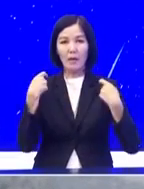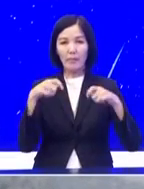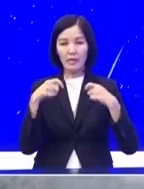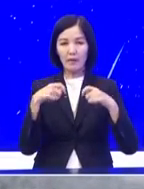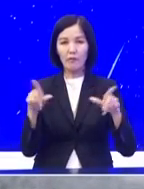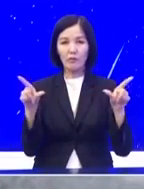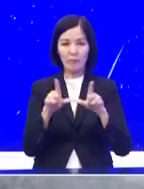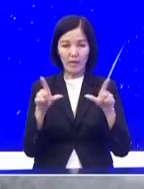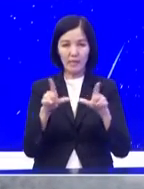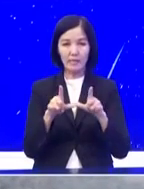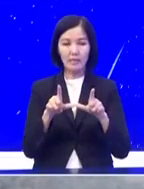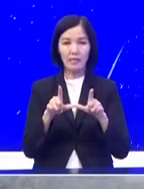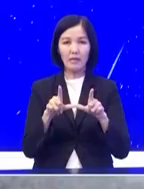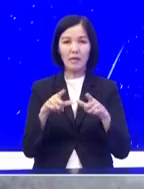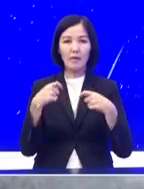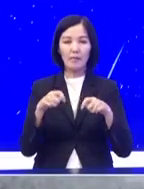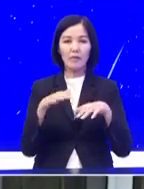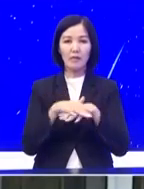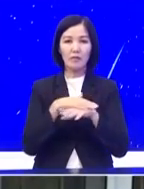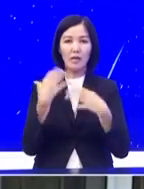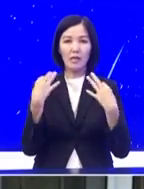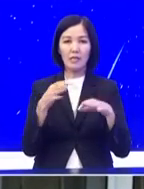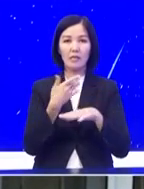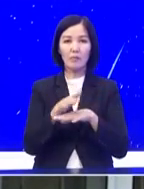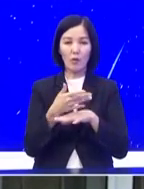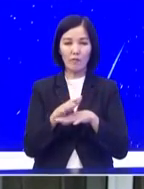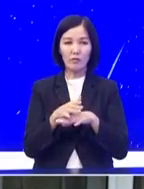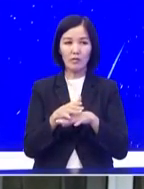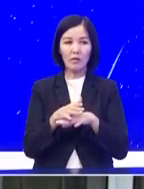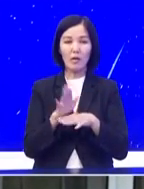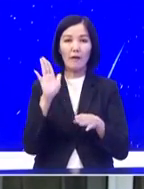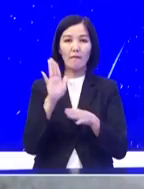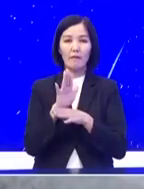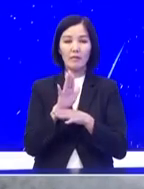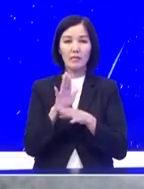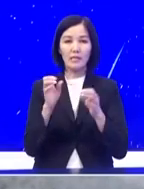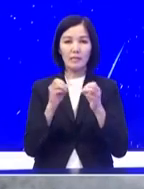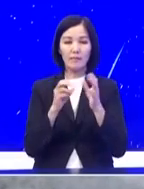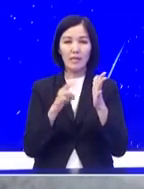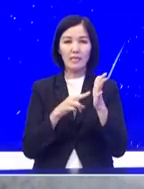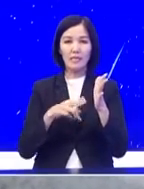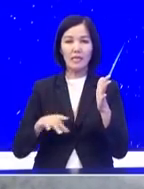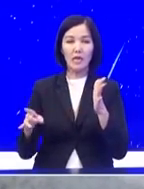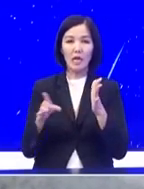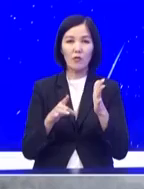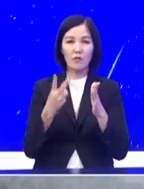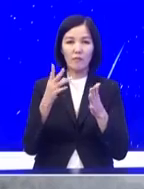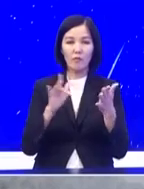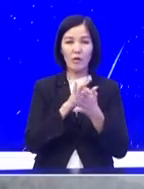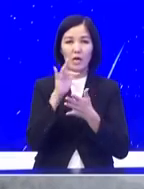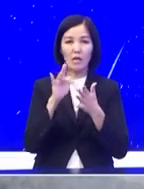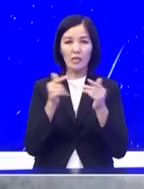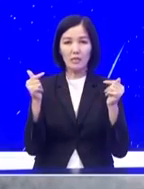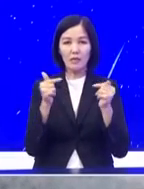продовольственные магазины и продовольственные рынки на открытом воздухе. Вышли постановления в 17 районах и 3 городах, соответствующие